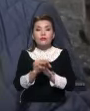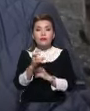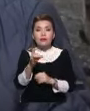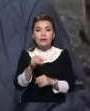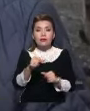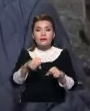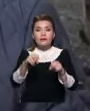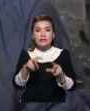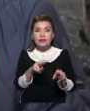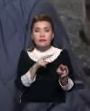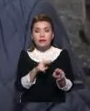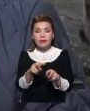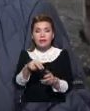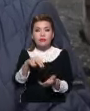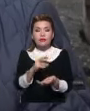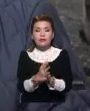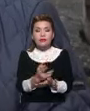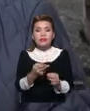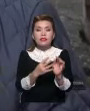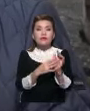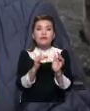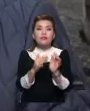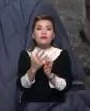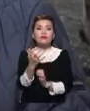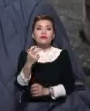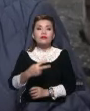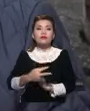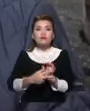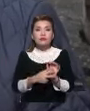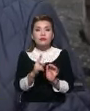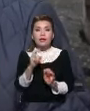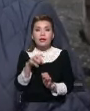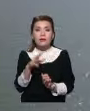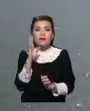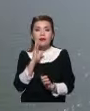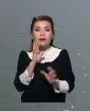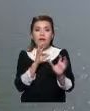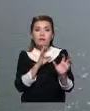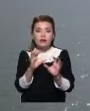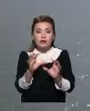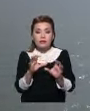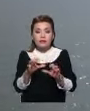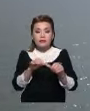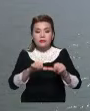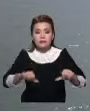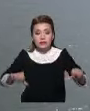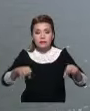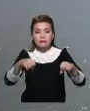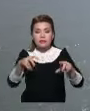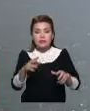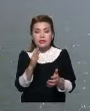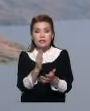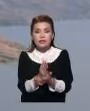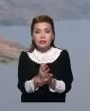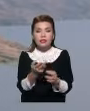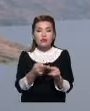зоны водоохраны, а также 9528 километров водоохранных полос. И экоактивисты, и чиновники сходятся во